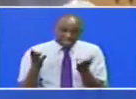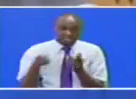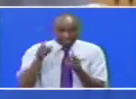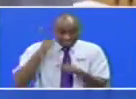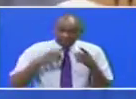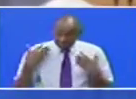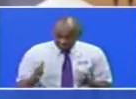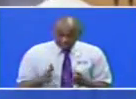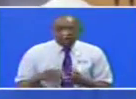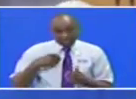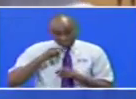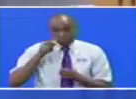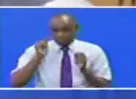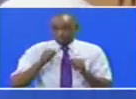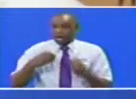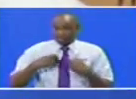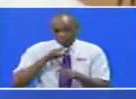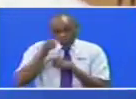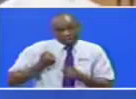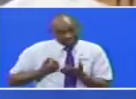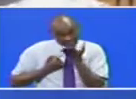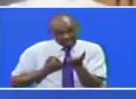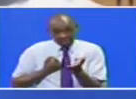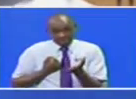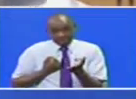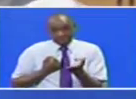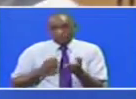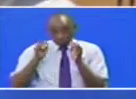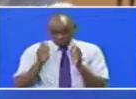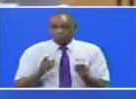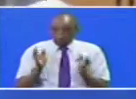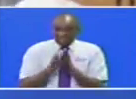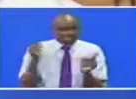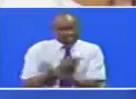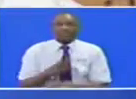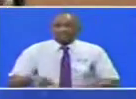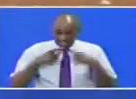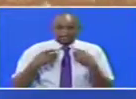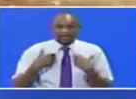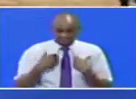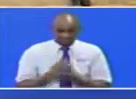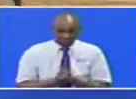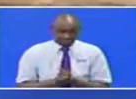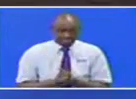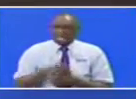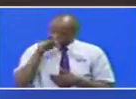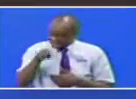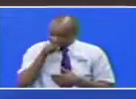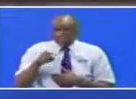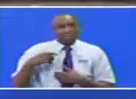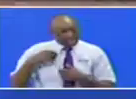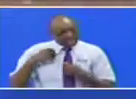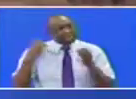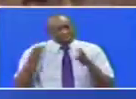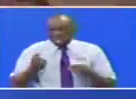this year I'm looking forward to having all of the girls, with alternative livelihoods beyond the soccer. Ni jambo linalowapa